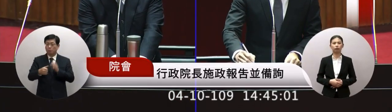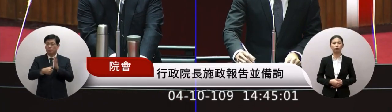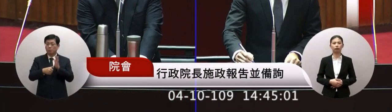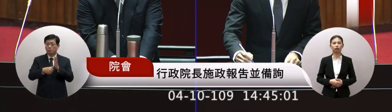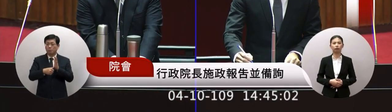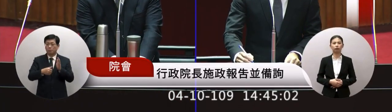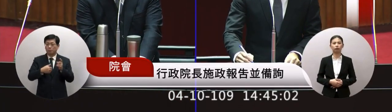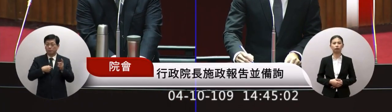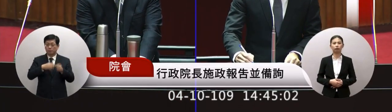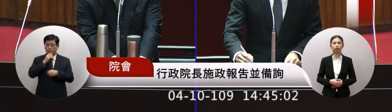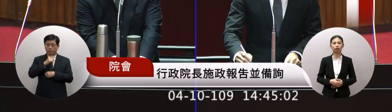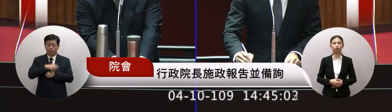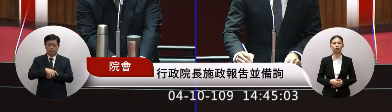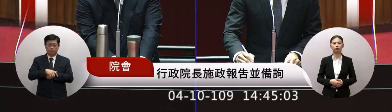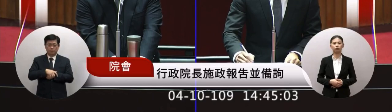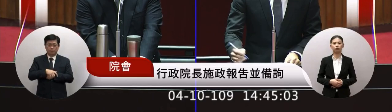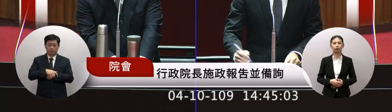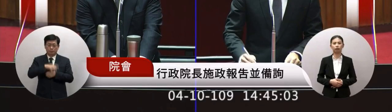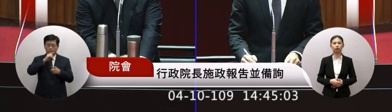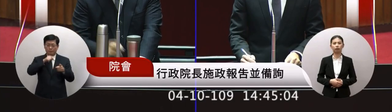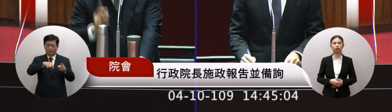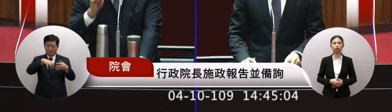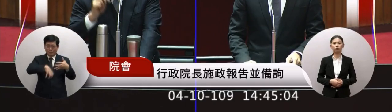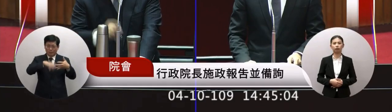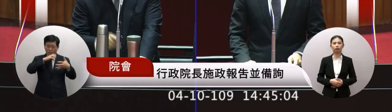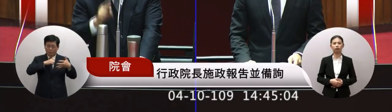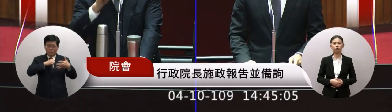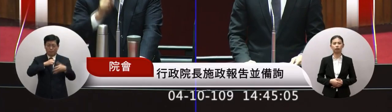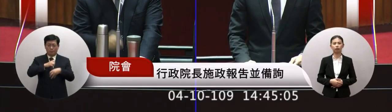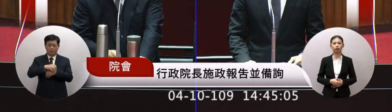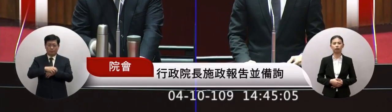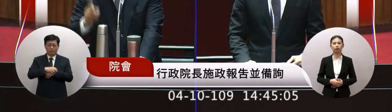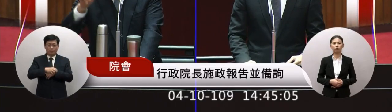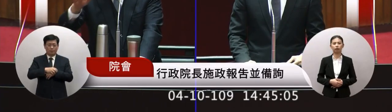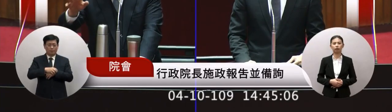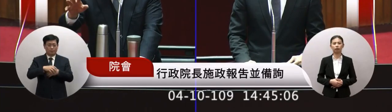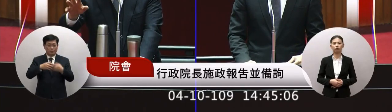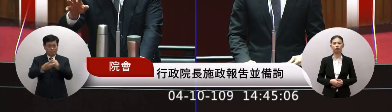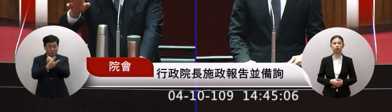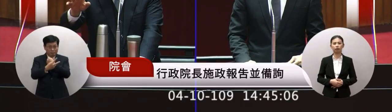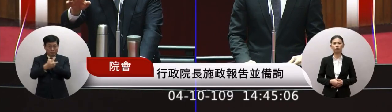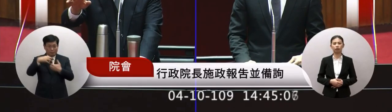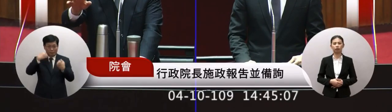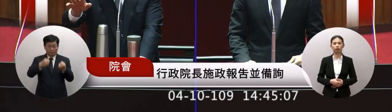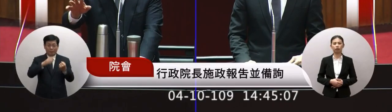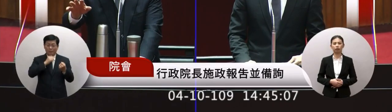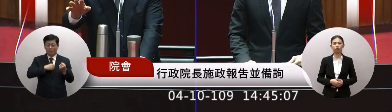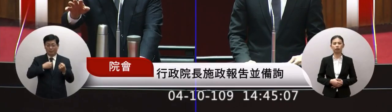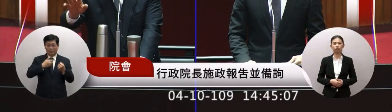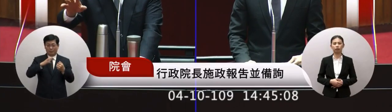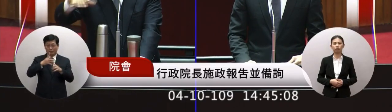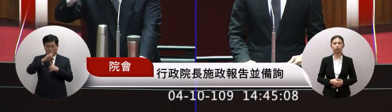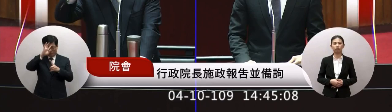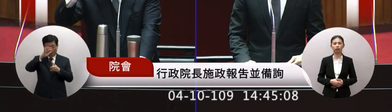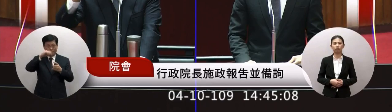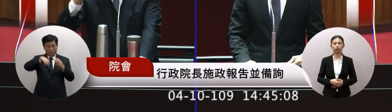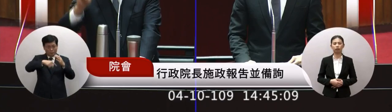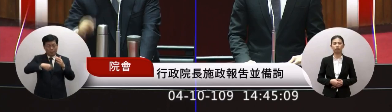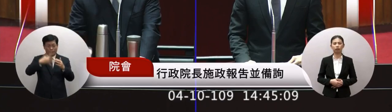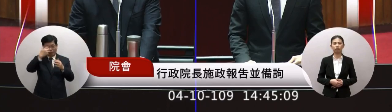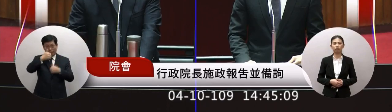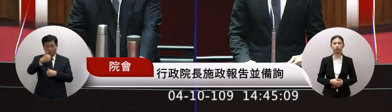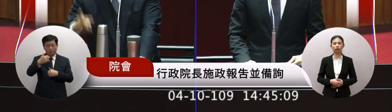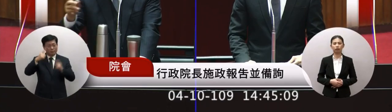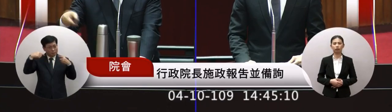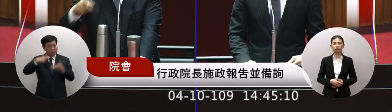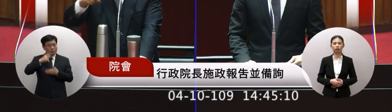哈 ，Equalizer 哈 Two， 迄第二集哈，你甲看，迄治疗用伊迄个老先生哦，常咧讲一个故